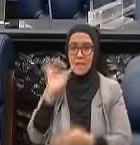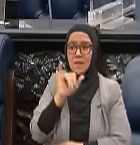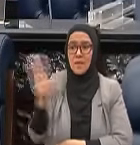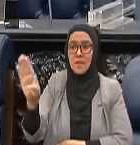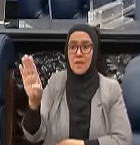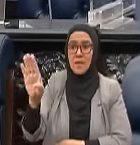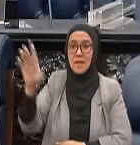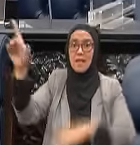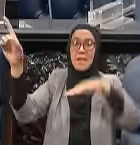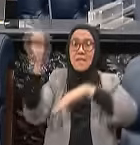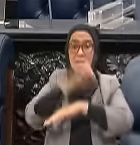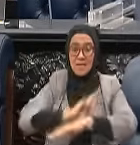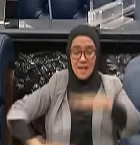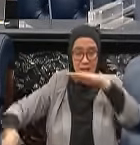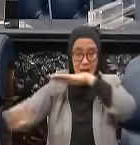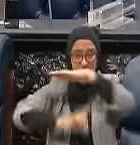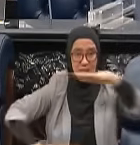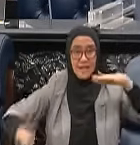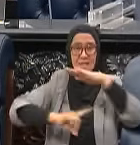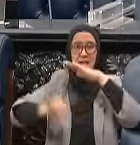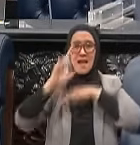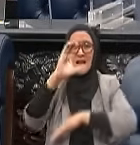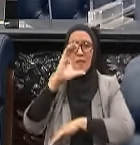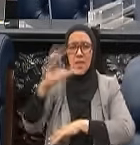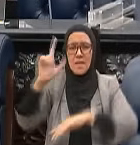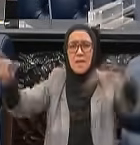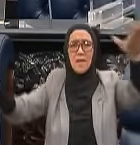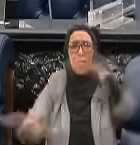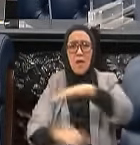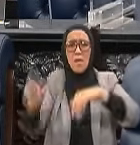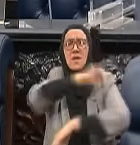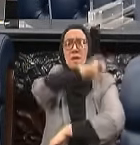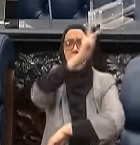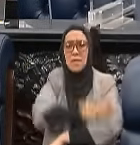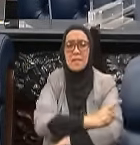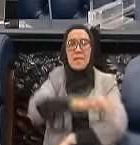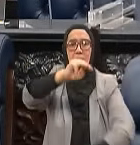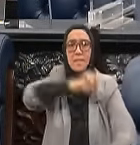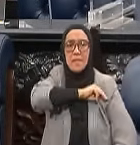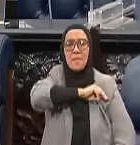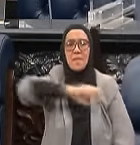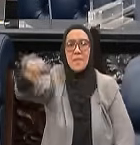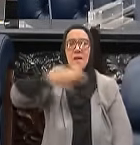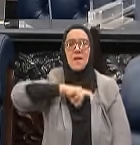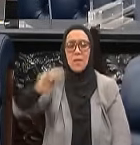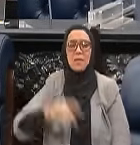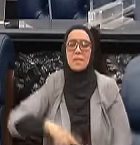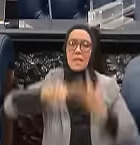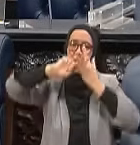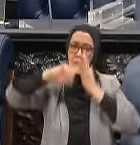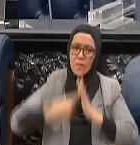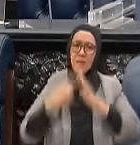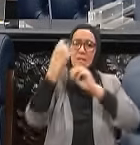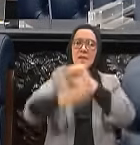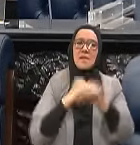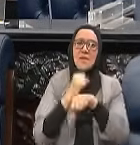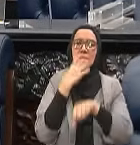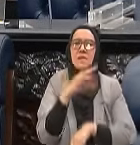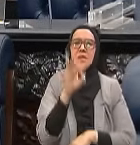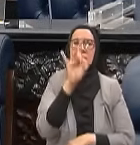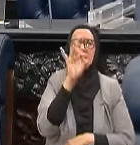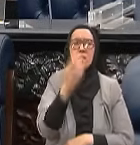dosa kobot pasti bahwa kepuasan menteri pengangkutan dimulai dengan tahun 1980